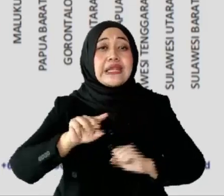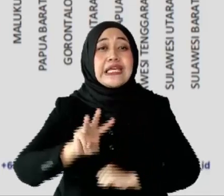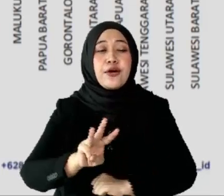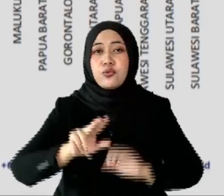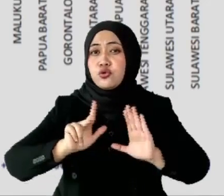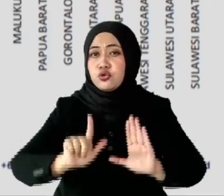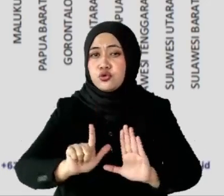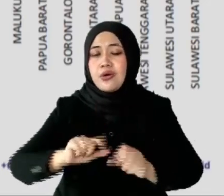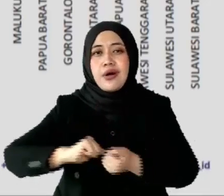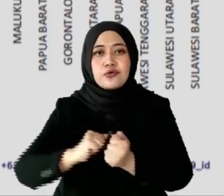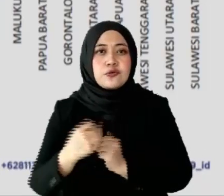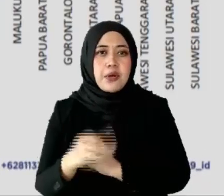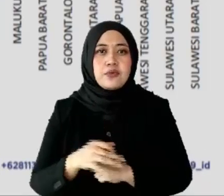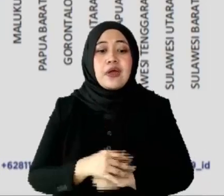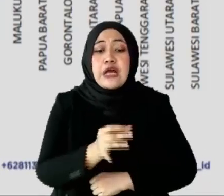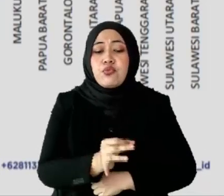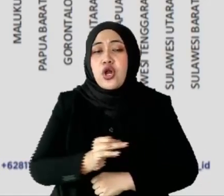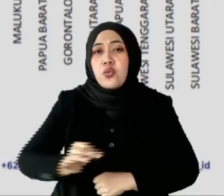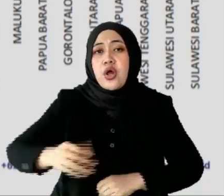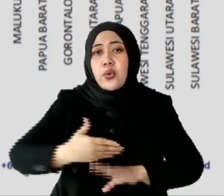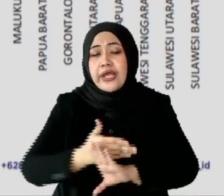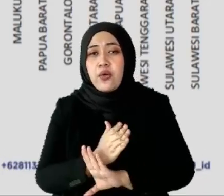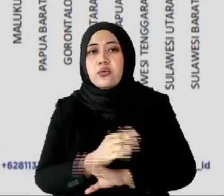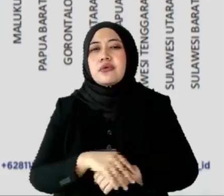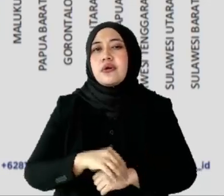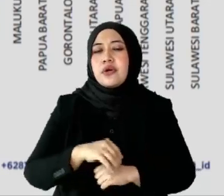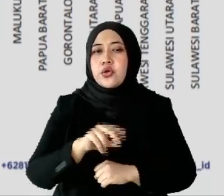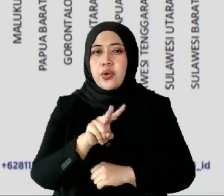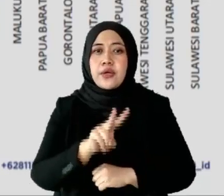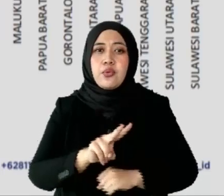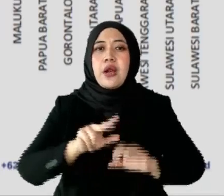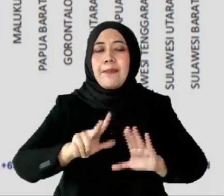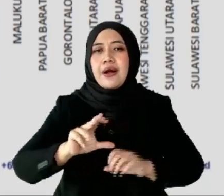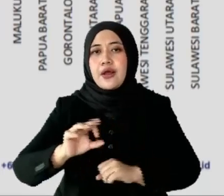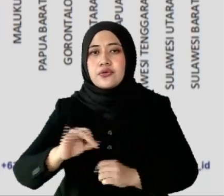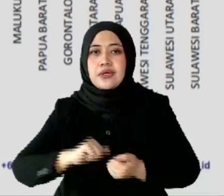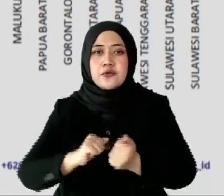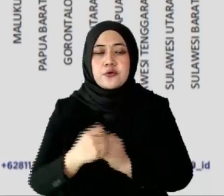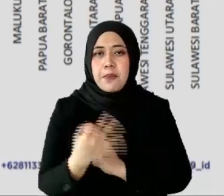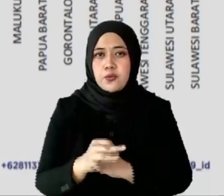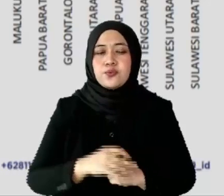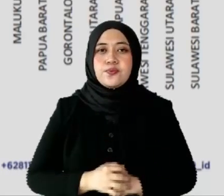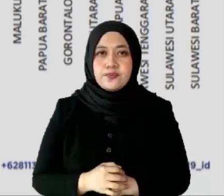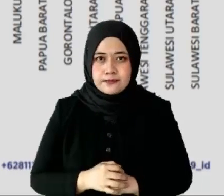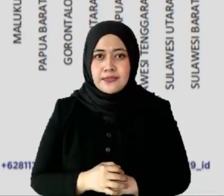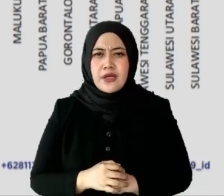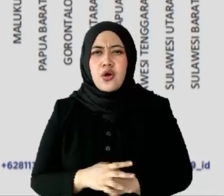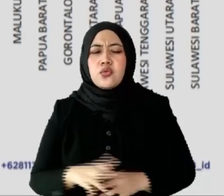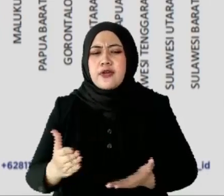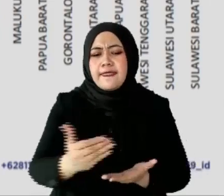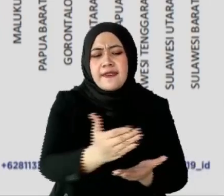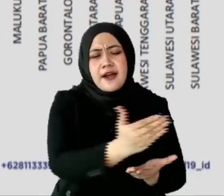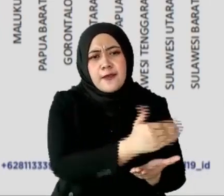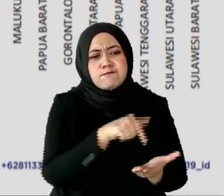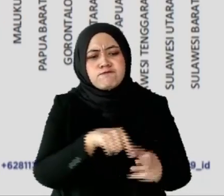4.737 kasus, dan Kepulauan Riau naik 2.008 kasus. Jika dilihat secara umum,